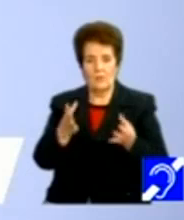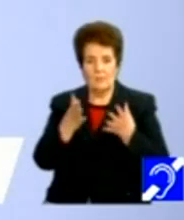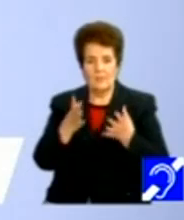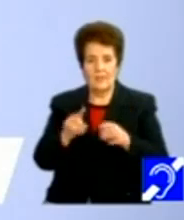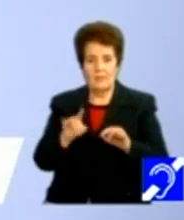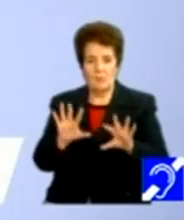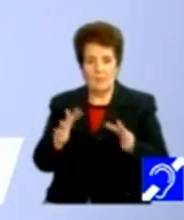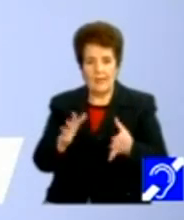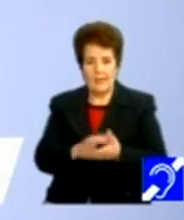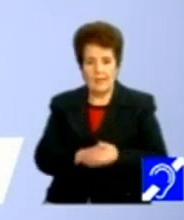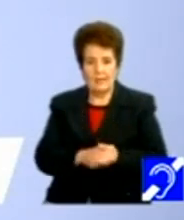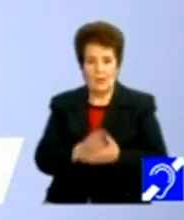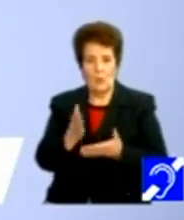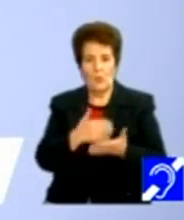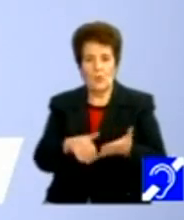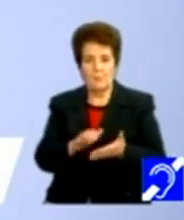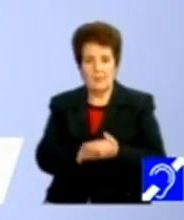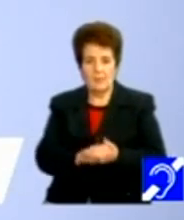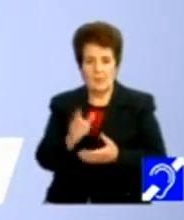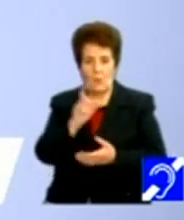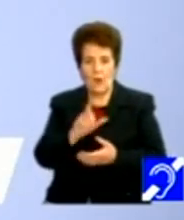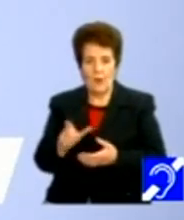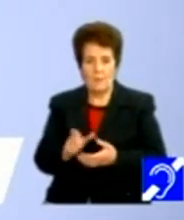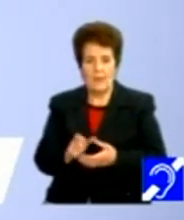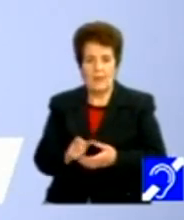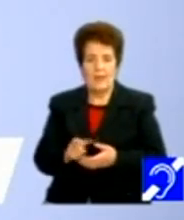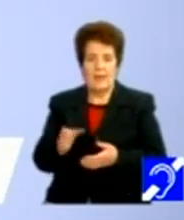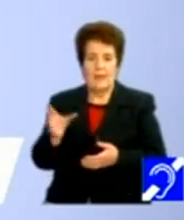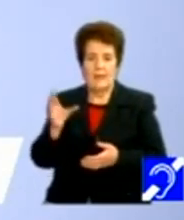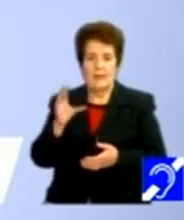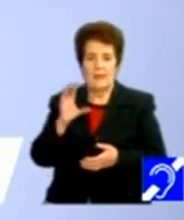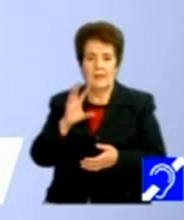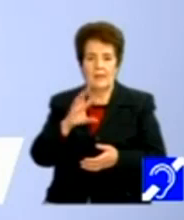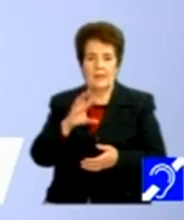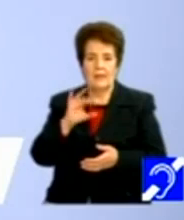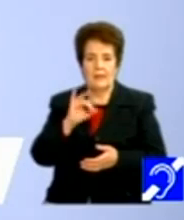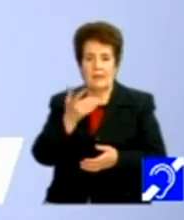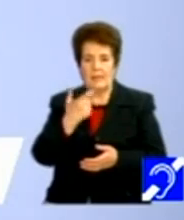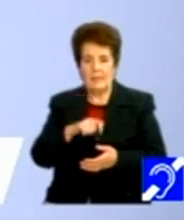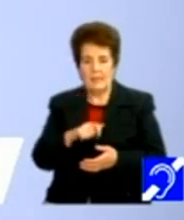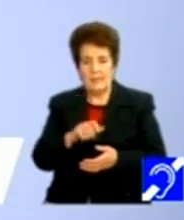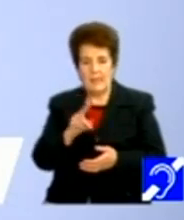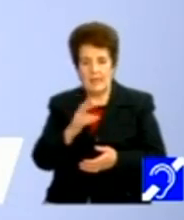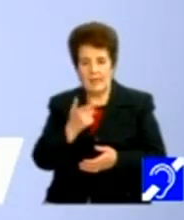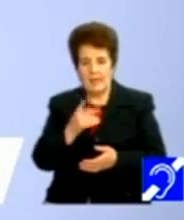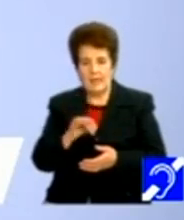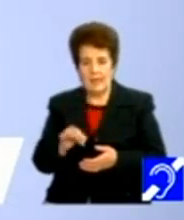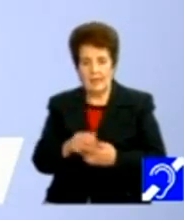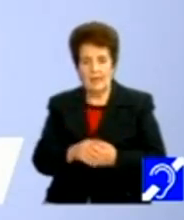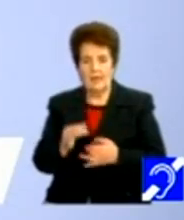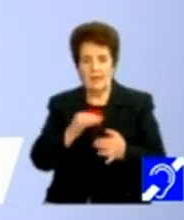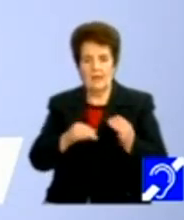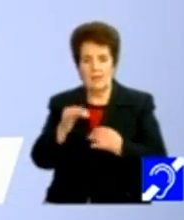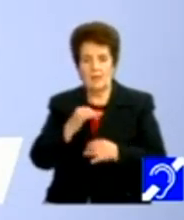ce unionismul se face cu oameni integre, cu partid care are construcții viabile și care are dialog